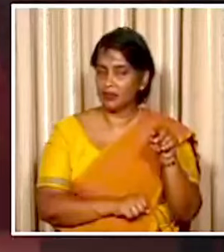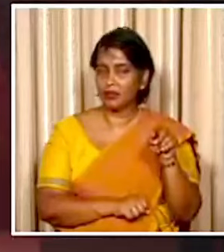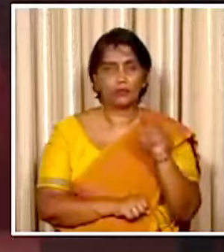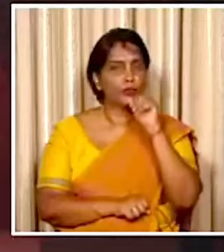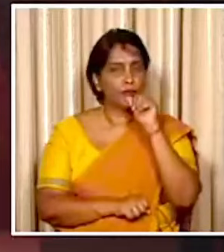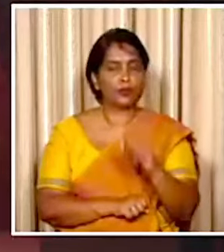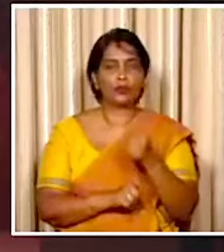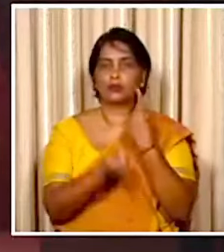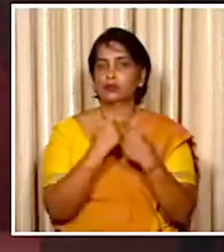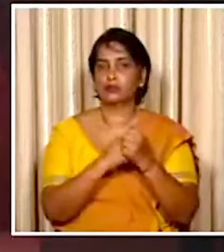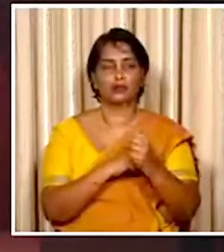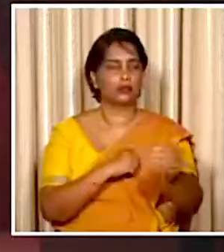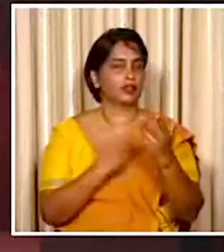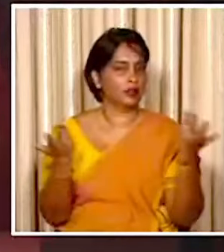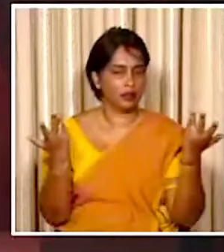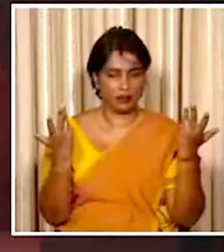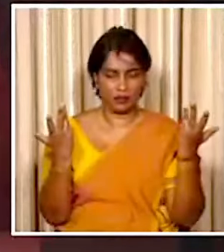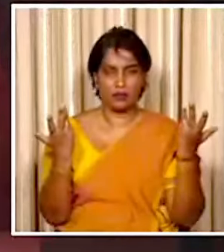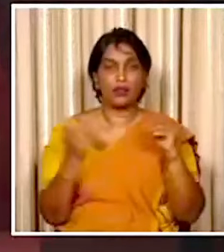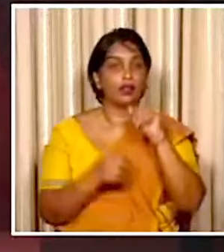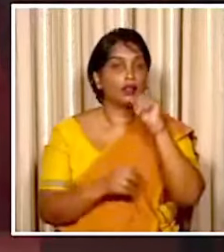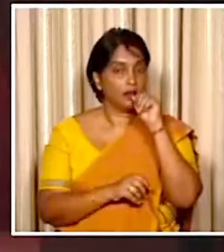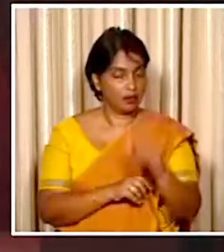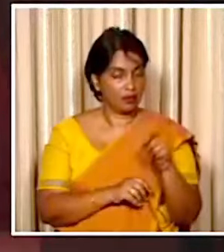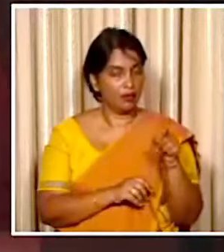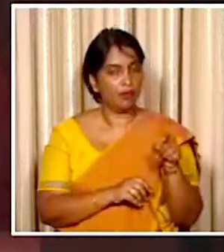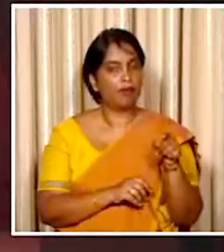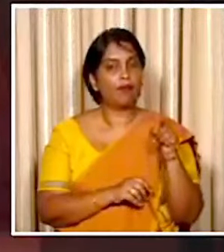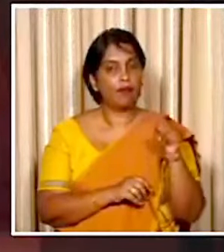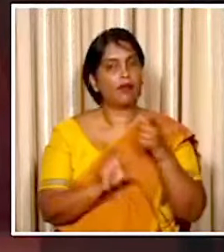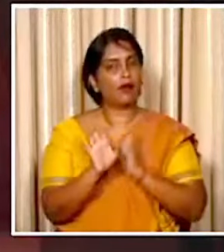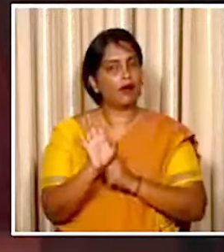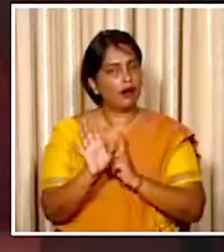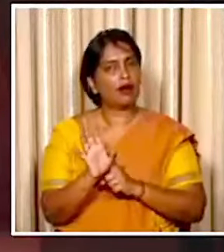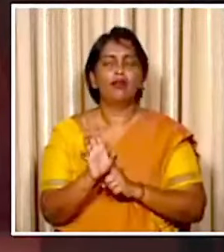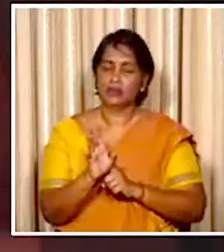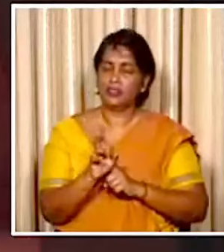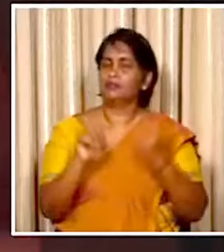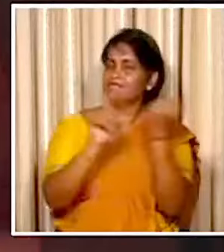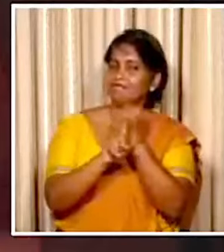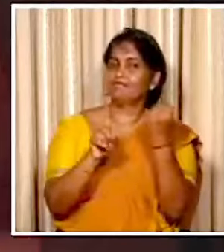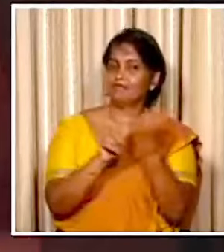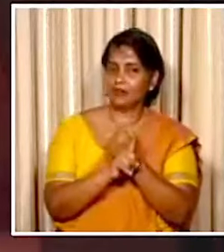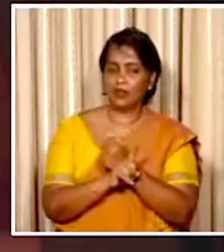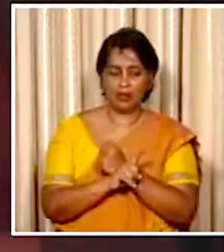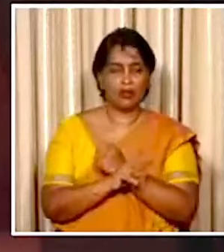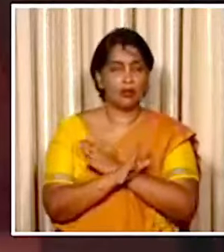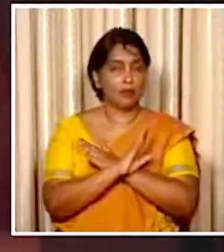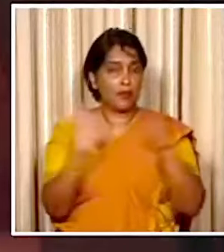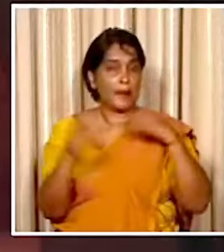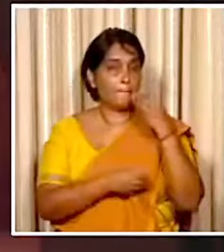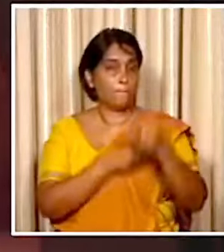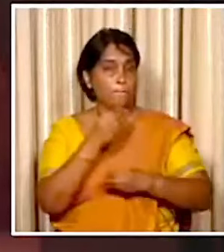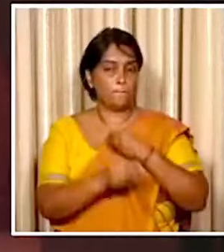කිසිම හෝඩුවාවක් නැහැ ඇත්ත වශයෙන්ම ඔහු හැමදාම සටන් කරා ලොකු ලොකු සමාගම්